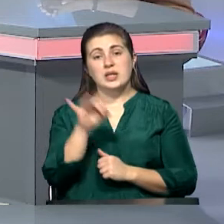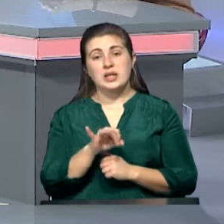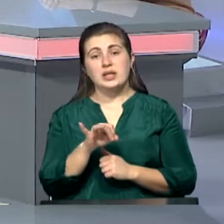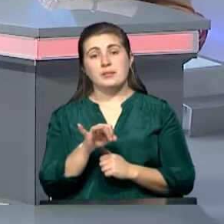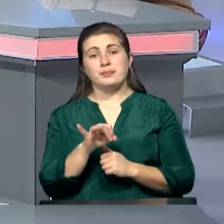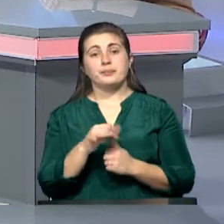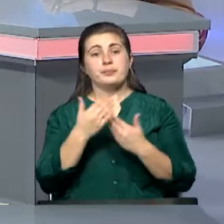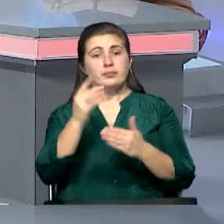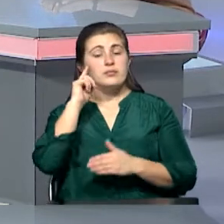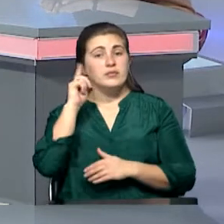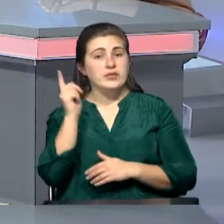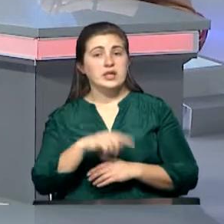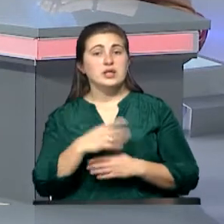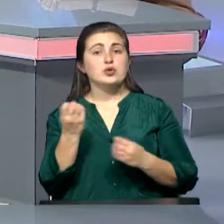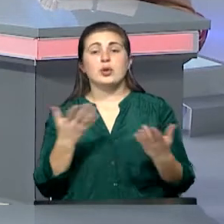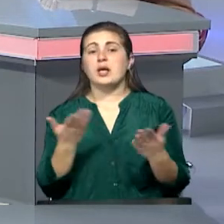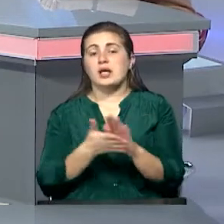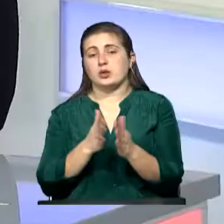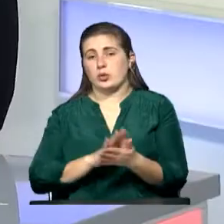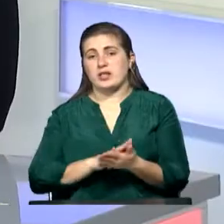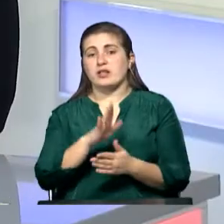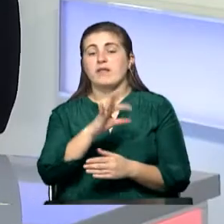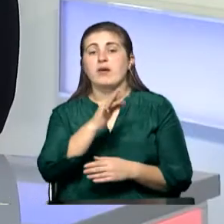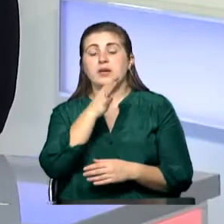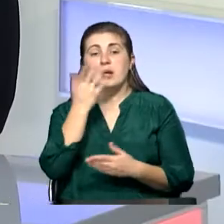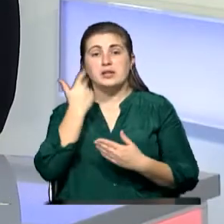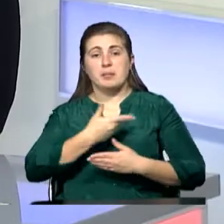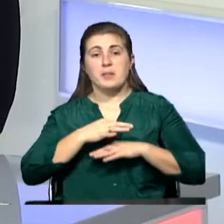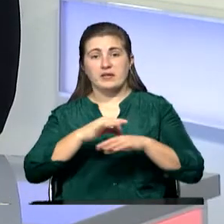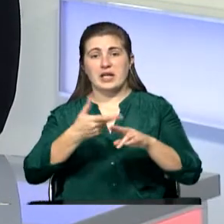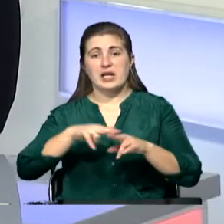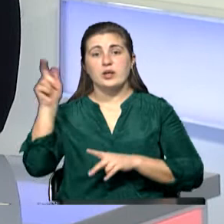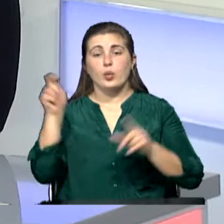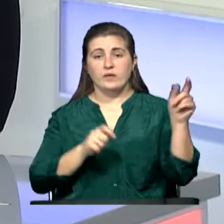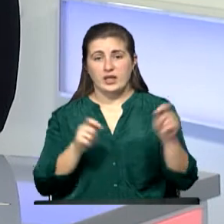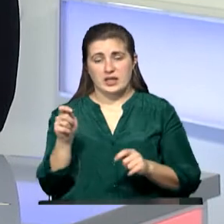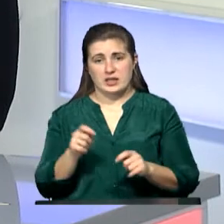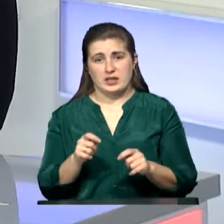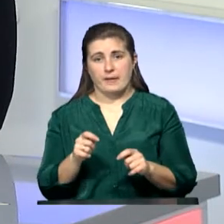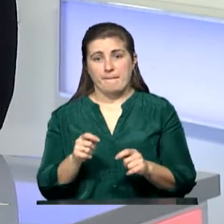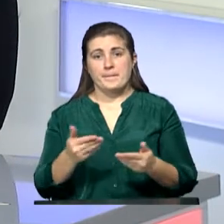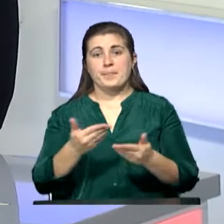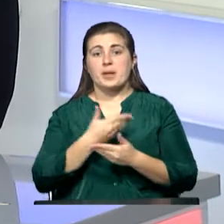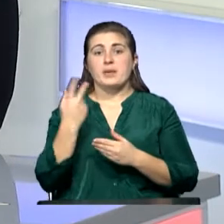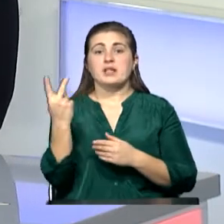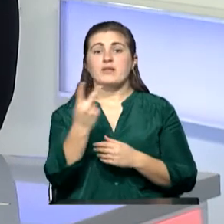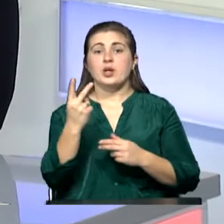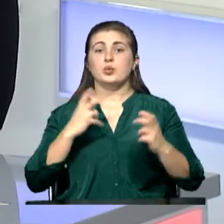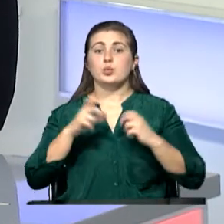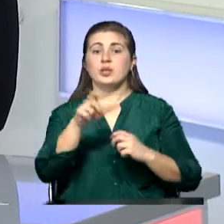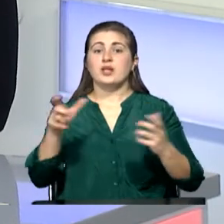И вы знаете, еще какая ситуация? Во время, когда мы проводили эти конференции, мы двоих студентов